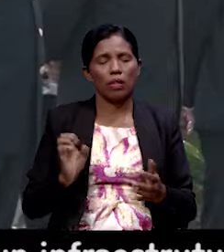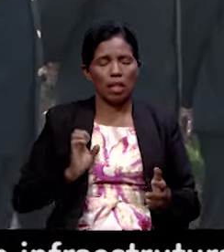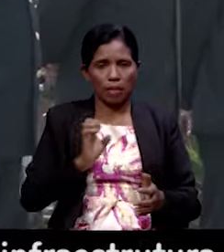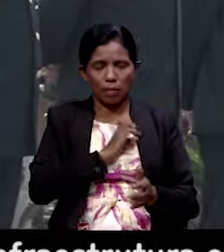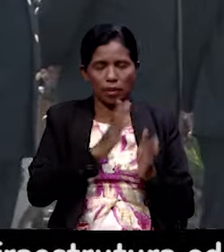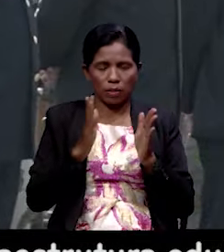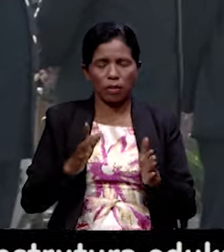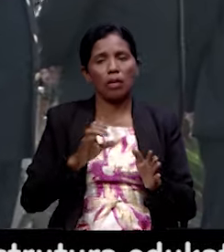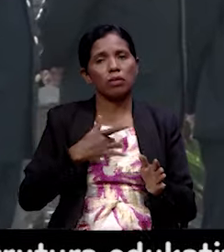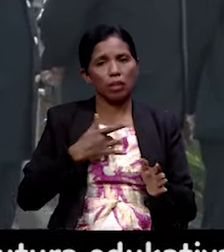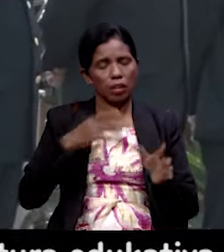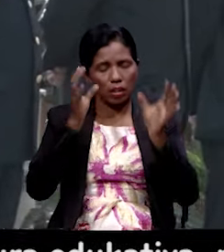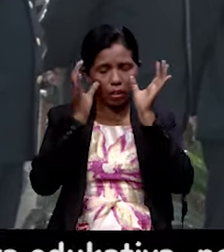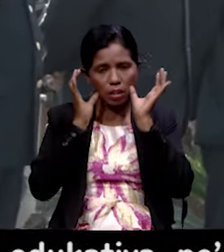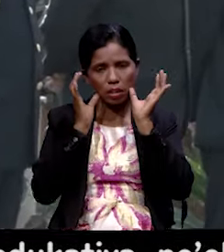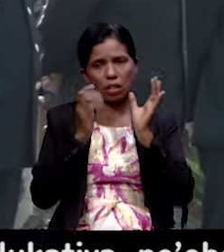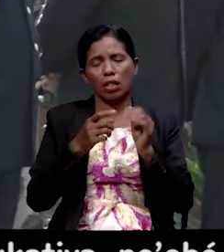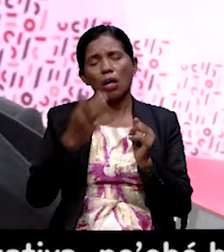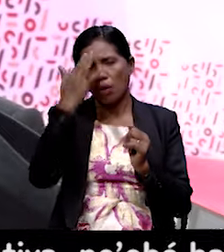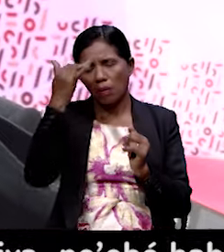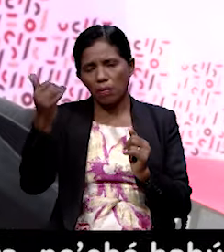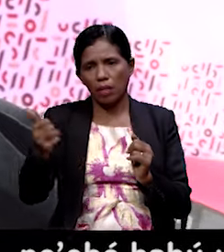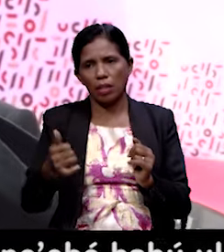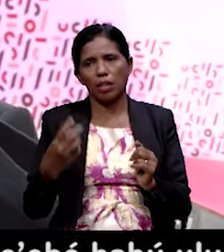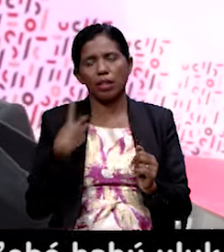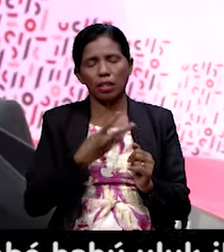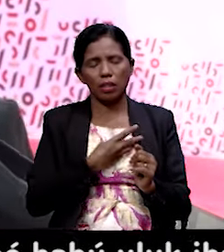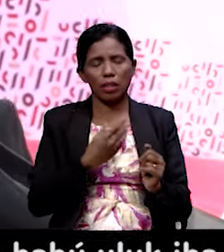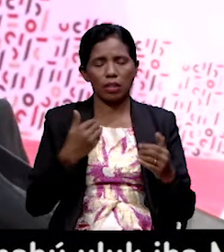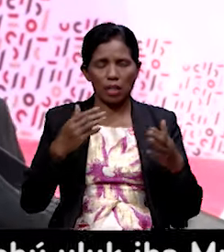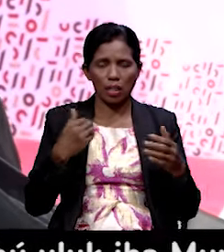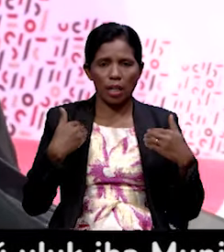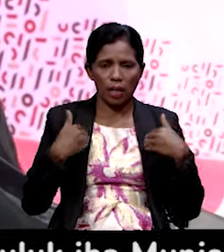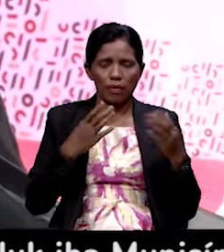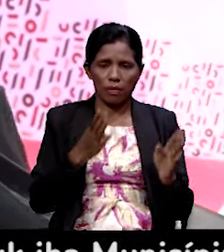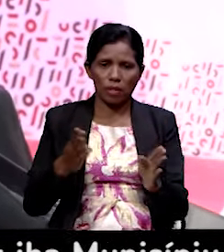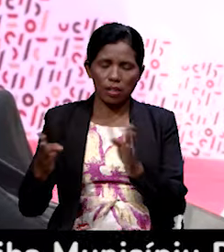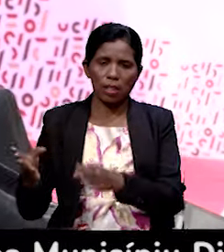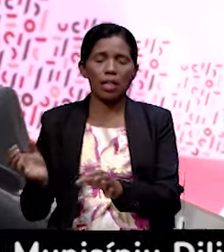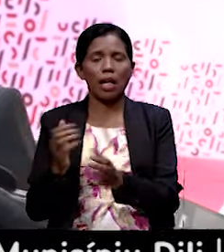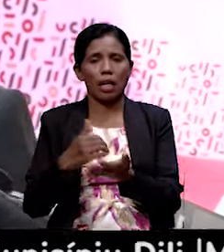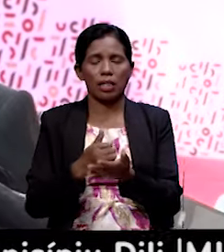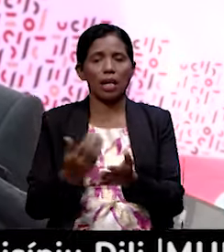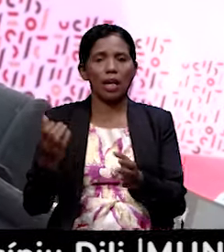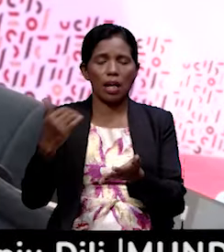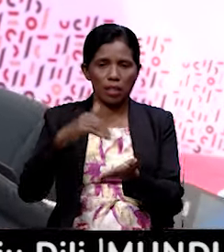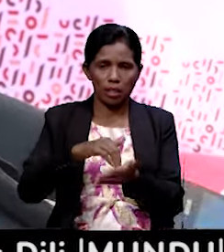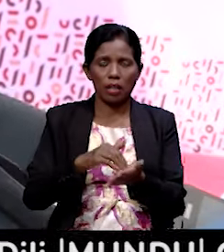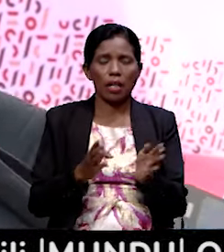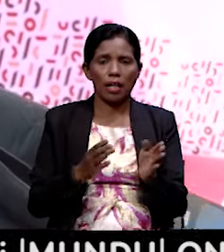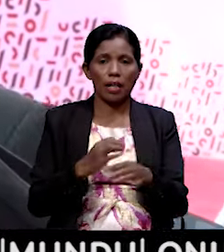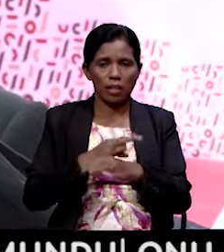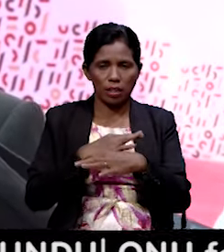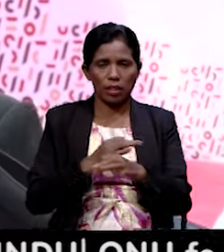kecewa ya kenapa Musti sekarang ya karena kita masih dalam proses rekonsiliasi dan ya